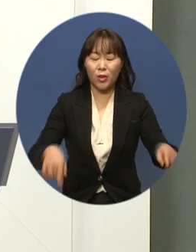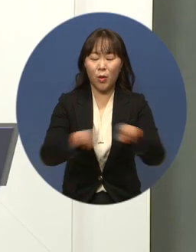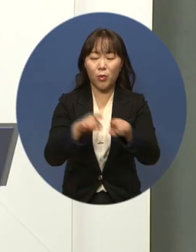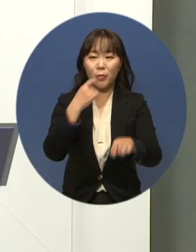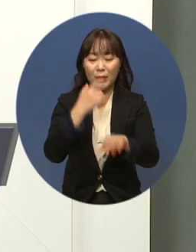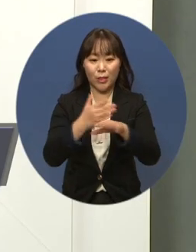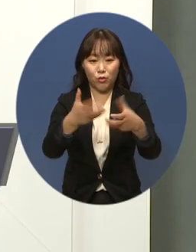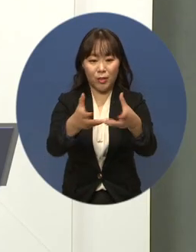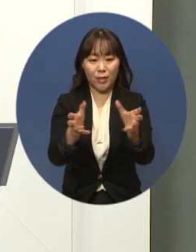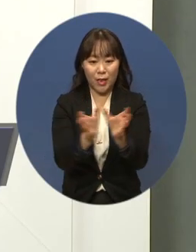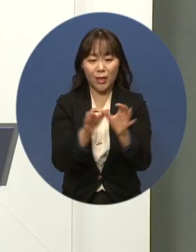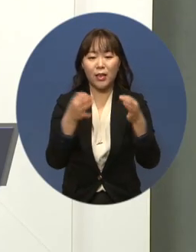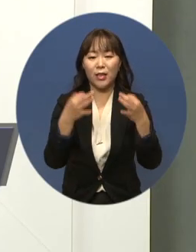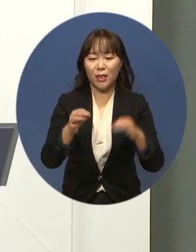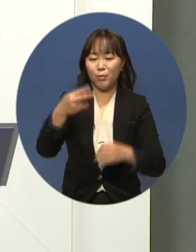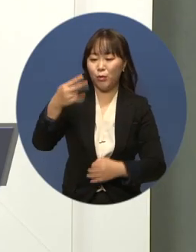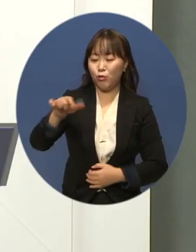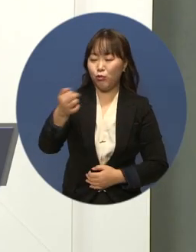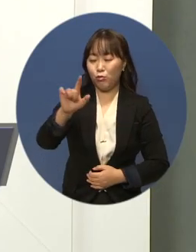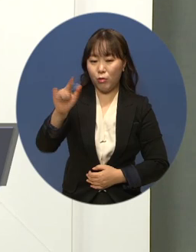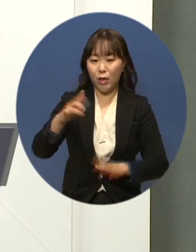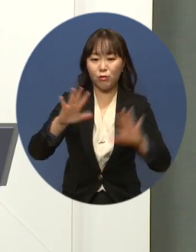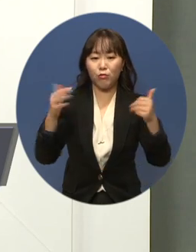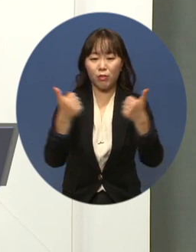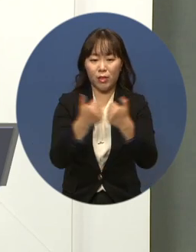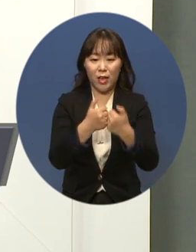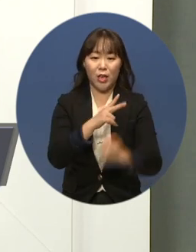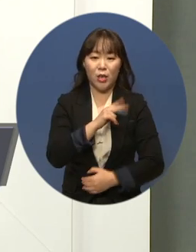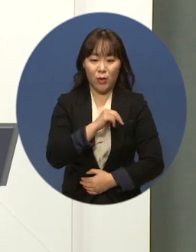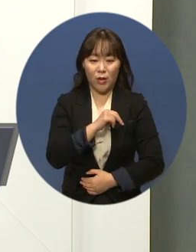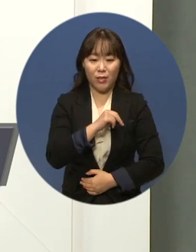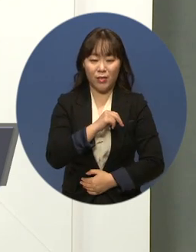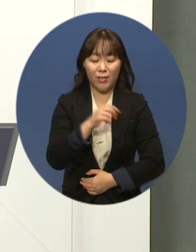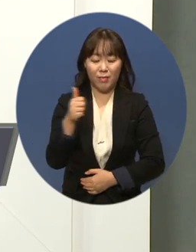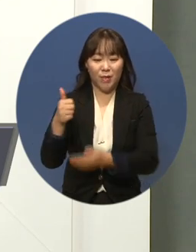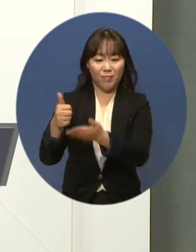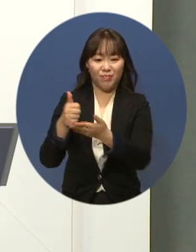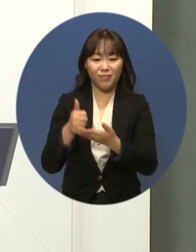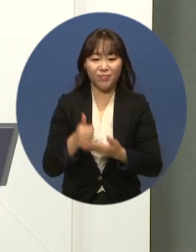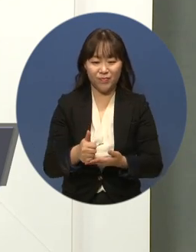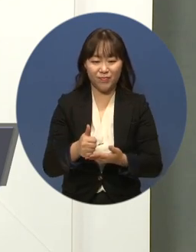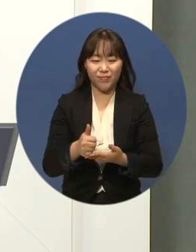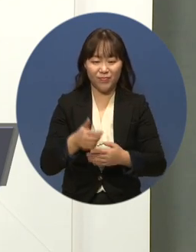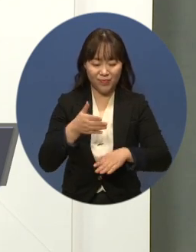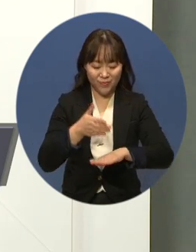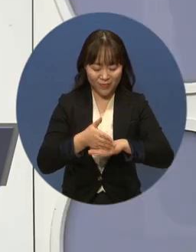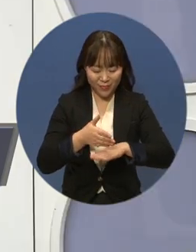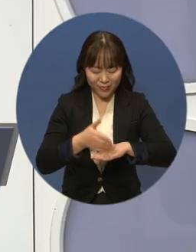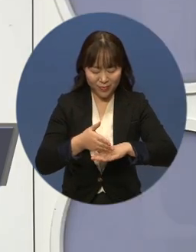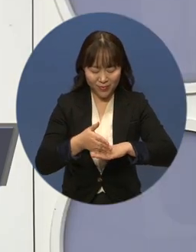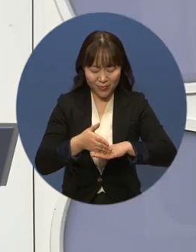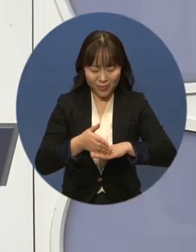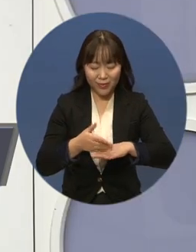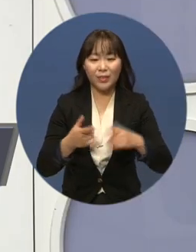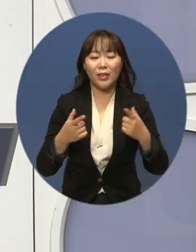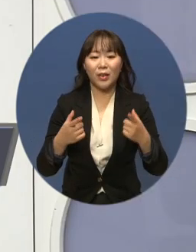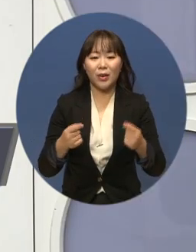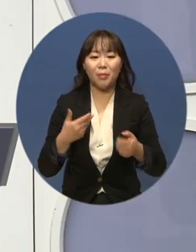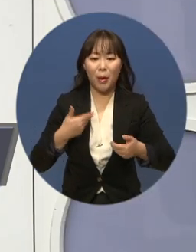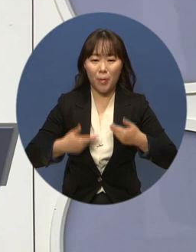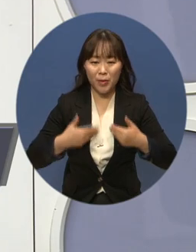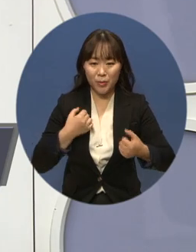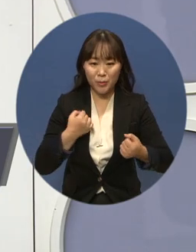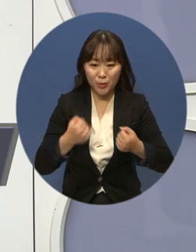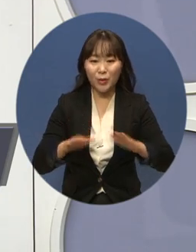더불어민주당의 김두관 국회의원님을 스튜디오에 모셨습니다. 고맙습니다. 이렇게 네, 바쁜